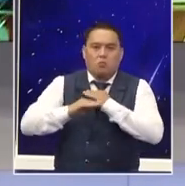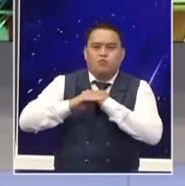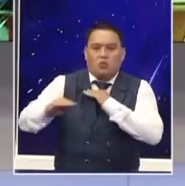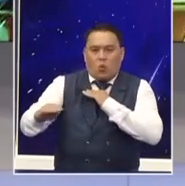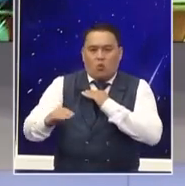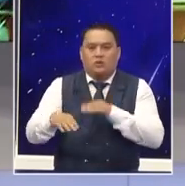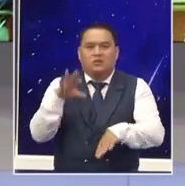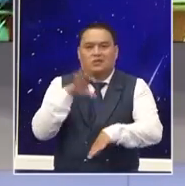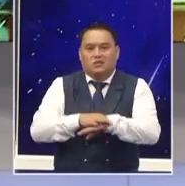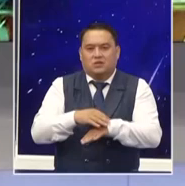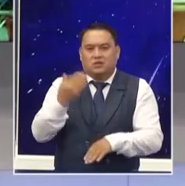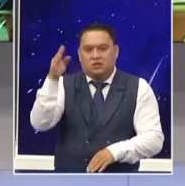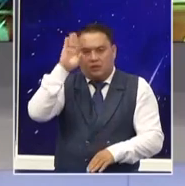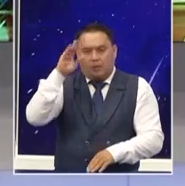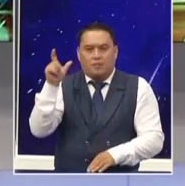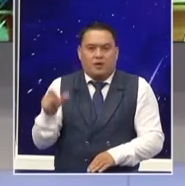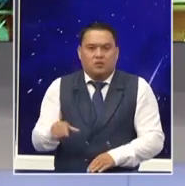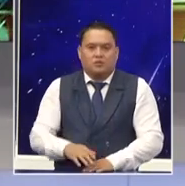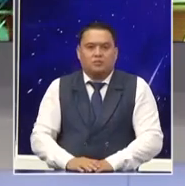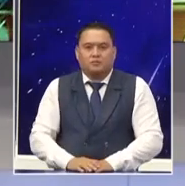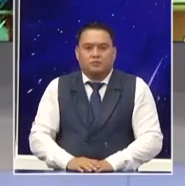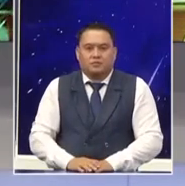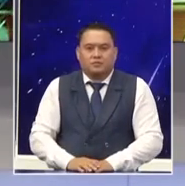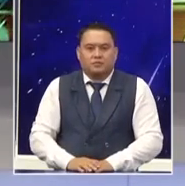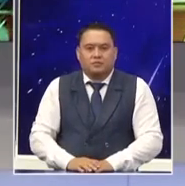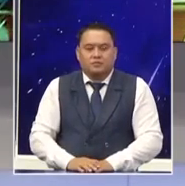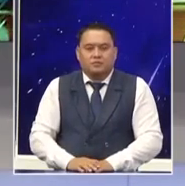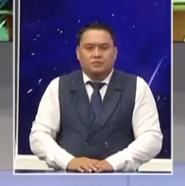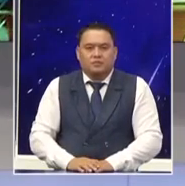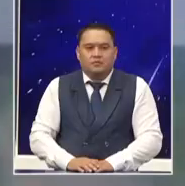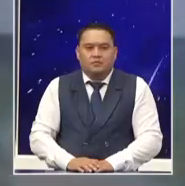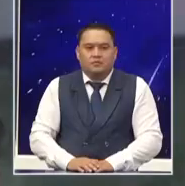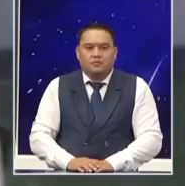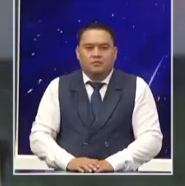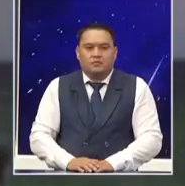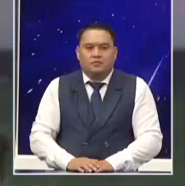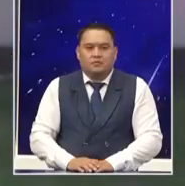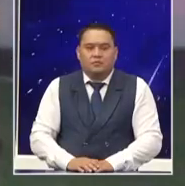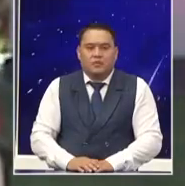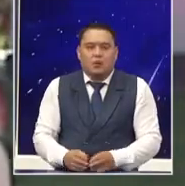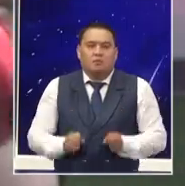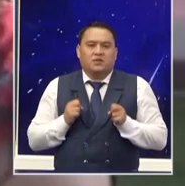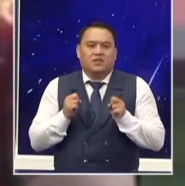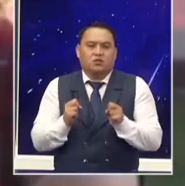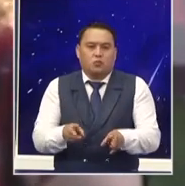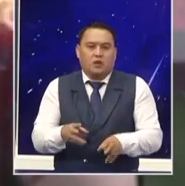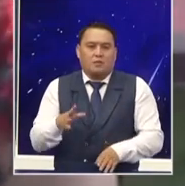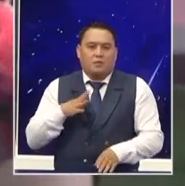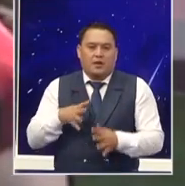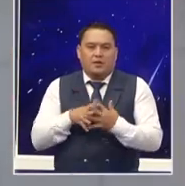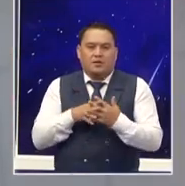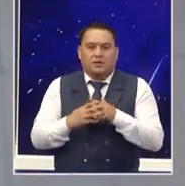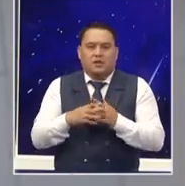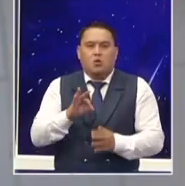был задержан и подозреваемый в совершении убийства, рассказывает Антон Хатиновский. Это преступление было совершено в селе